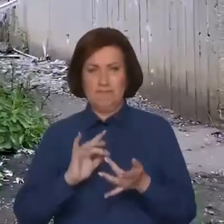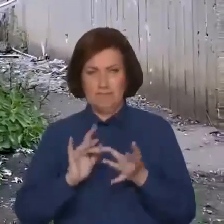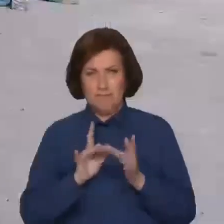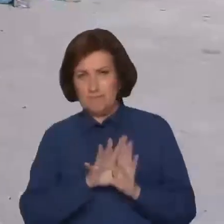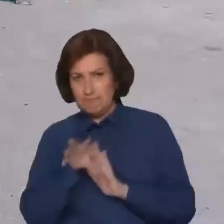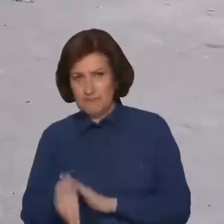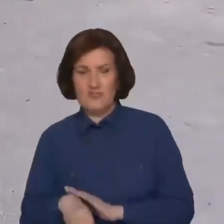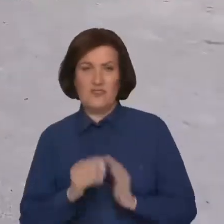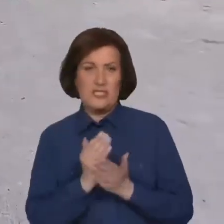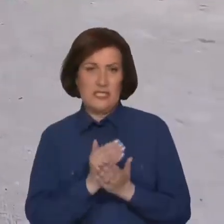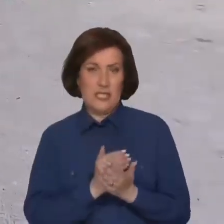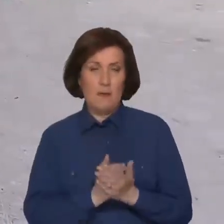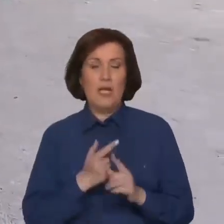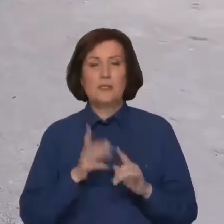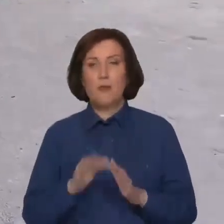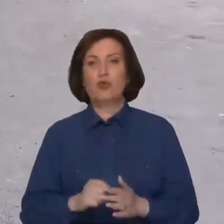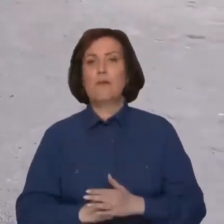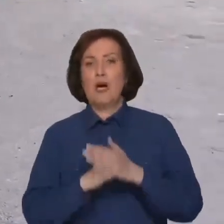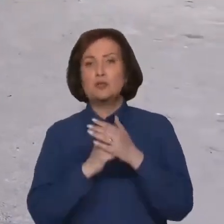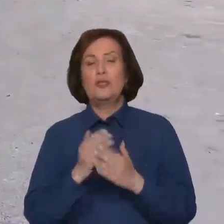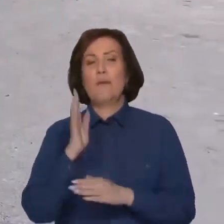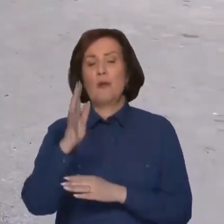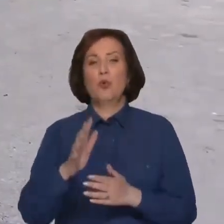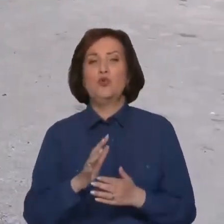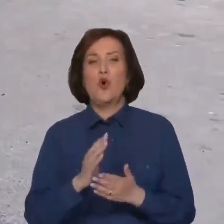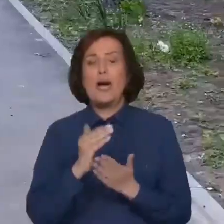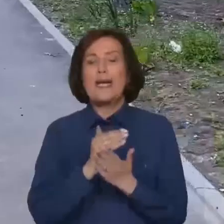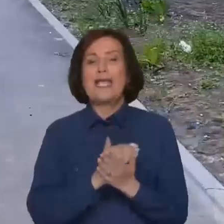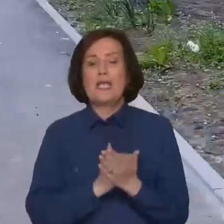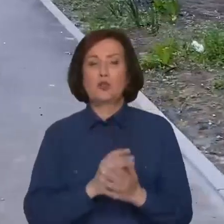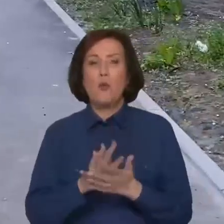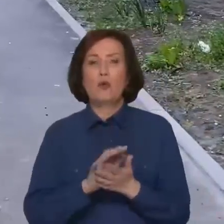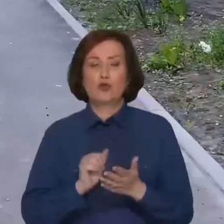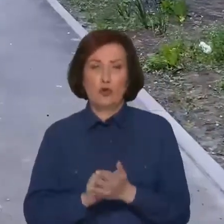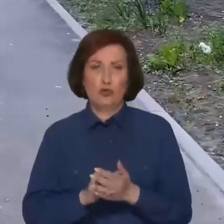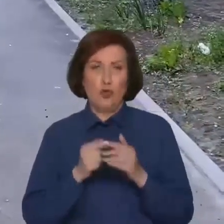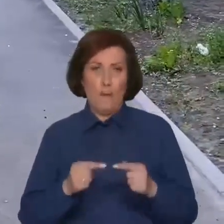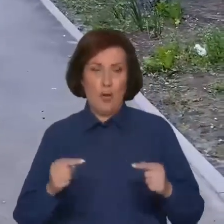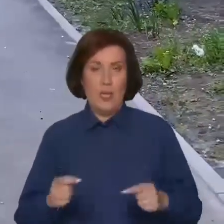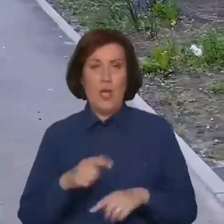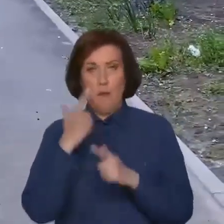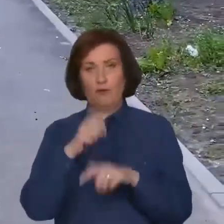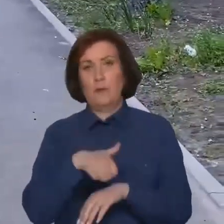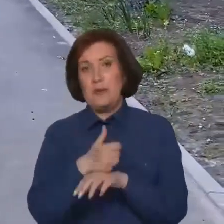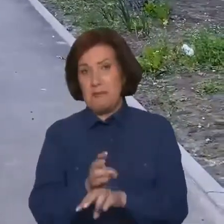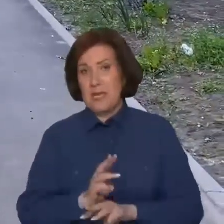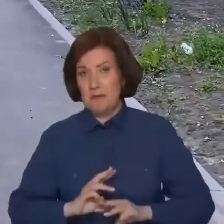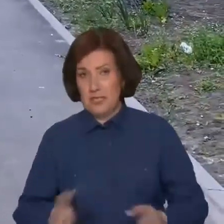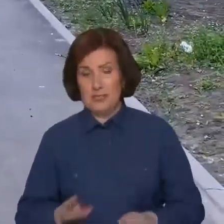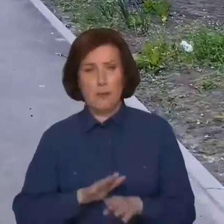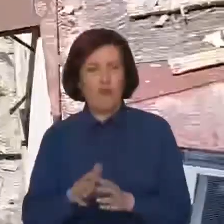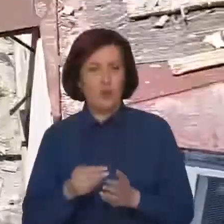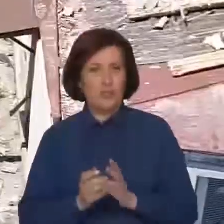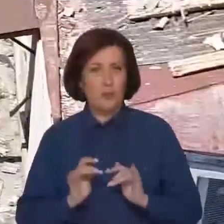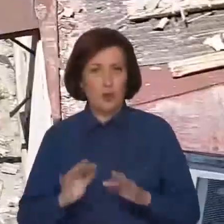у систему. Це стане базою для майбутнього реєстру пошкодженого майна, повідомив прем'єр-міністр Денис Шмигаль. За його словами,